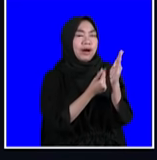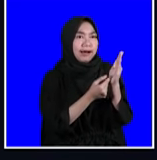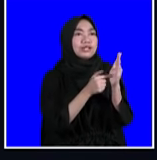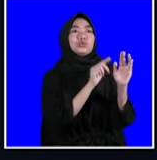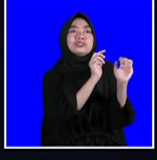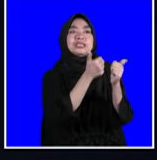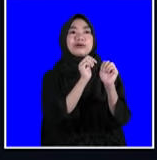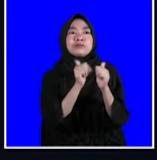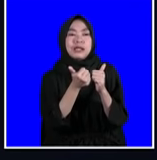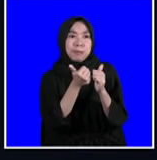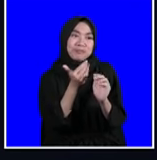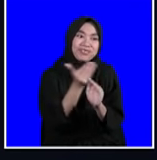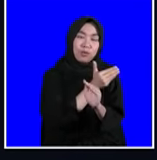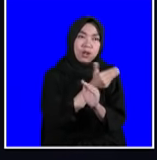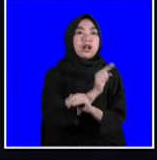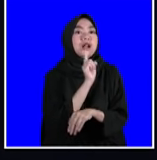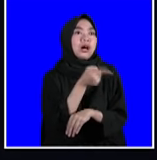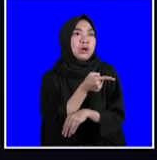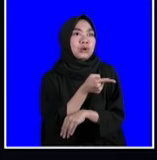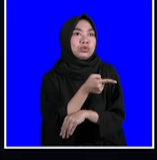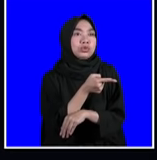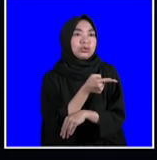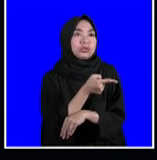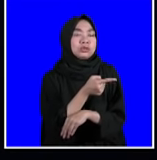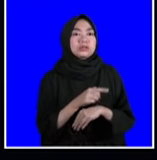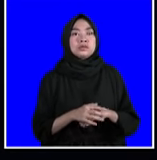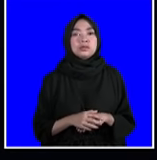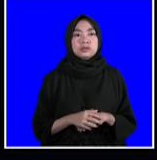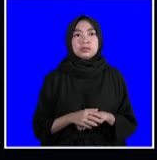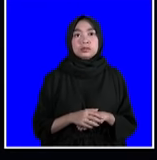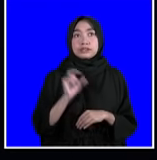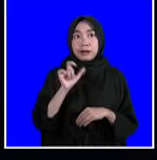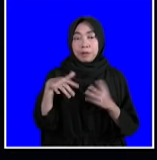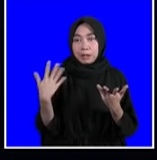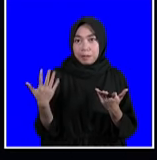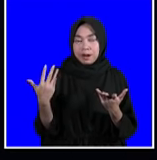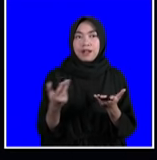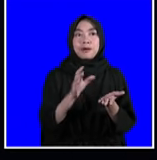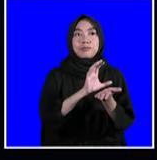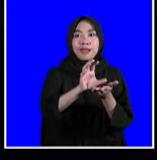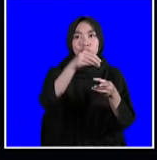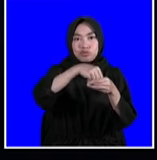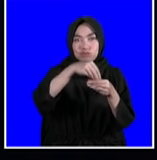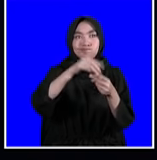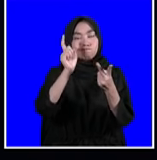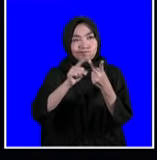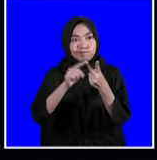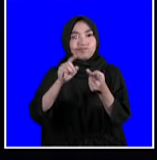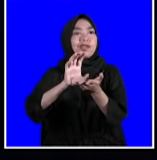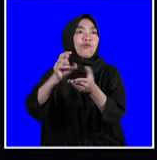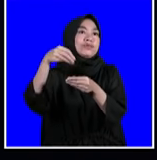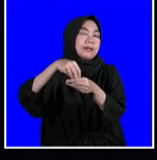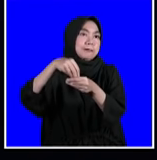dipersiapkan sejak muda. Nah, itu bisa dicapai dengan cara menabung dan berinvestasi. Dengan